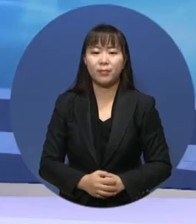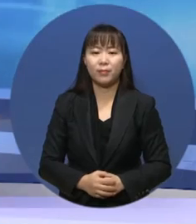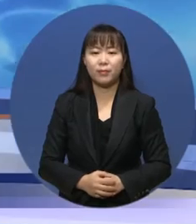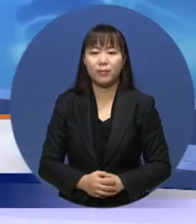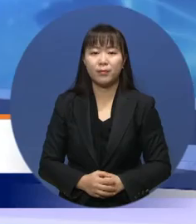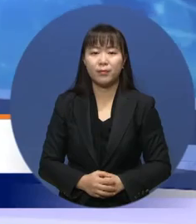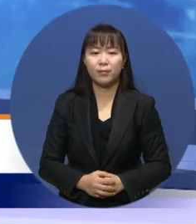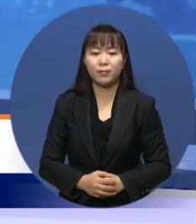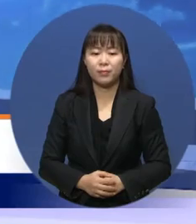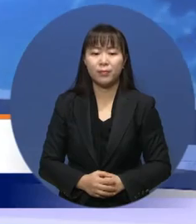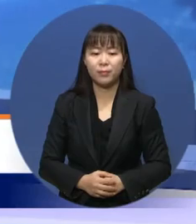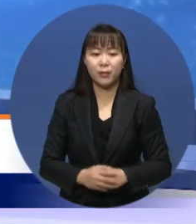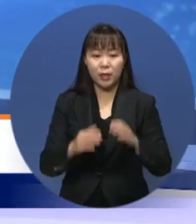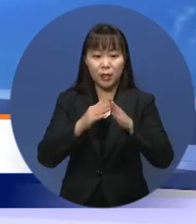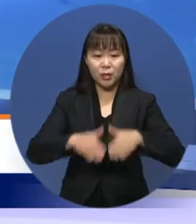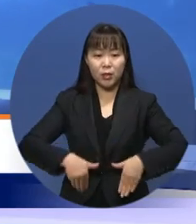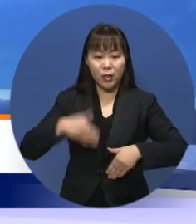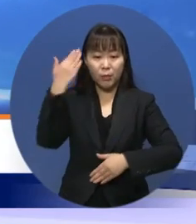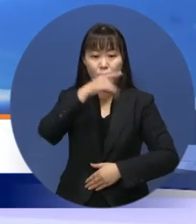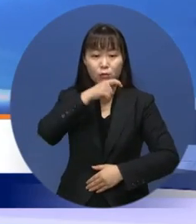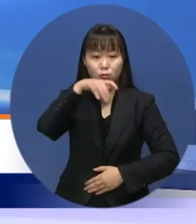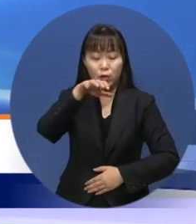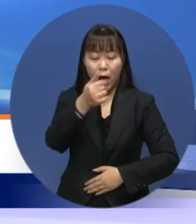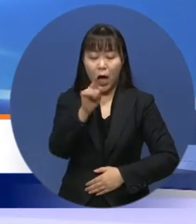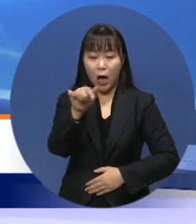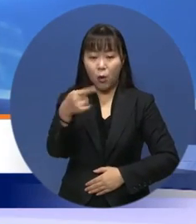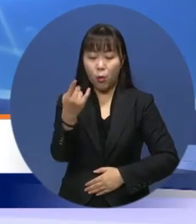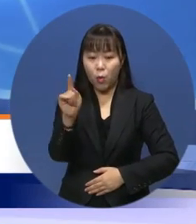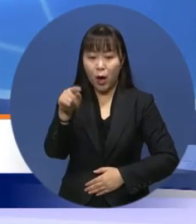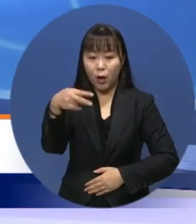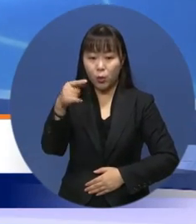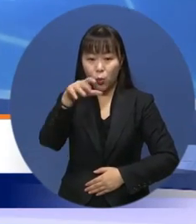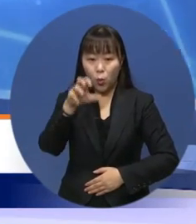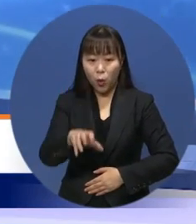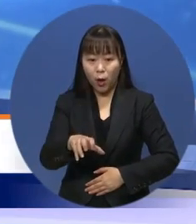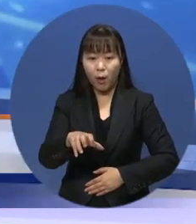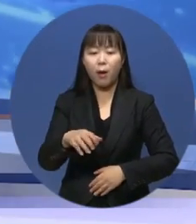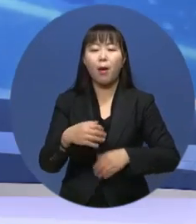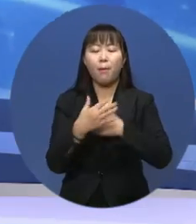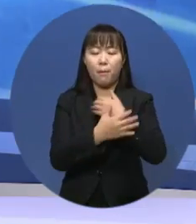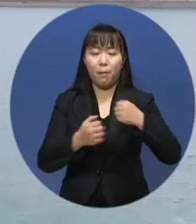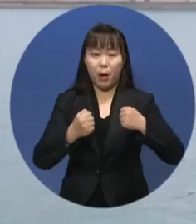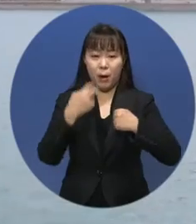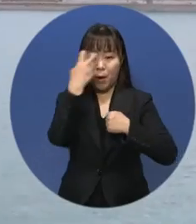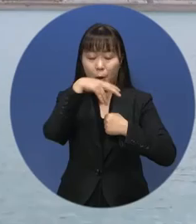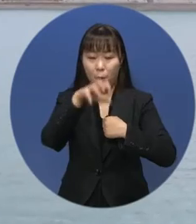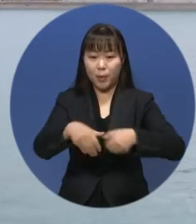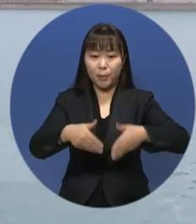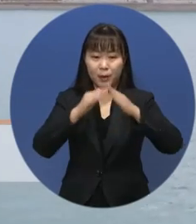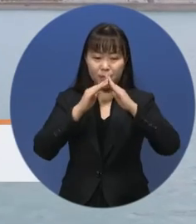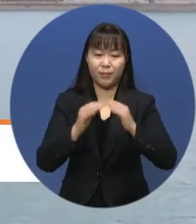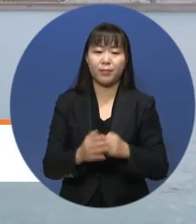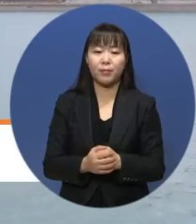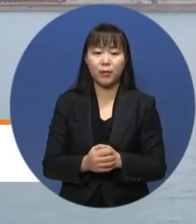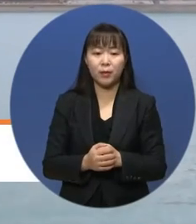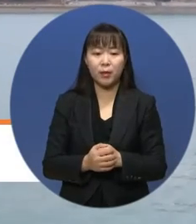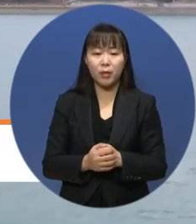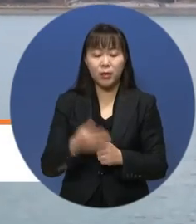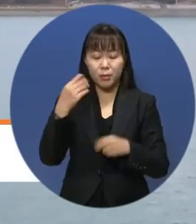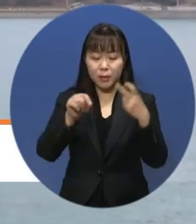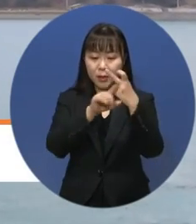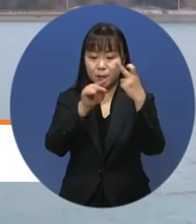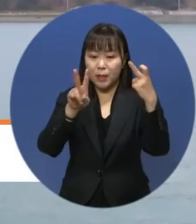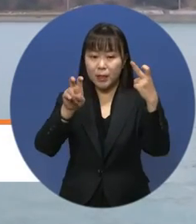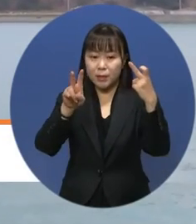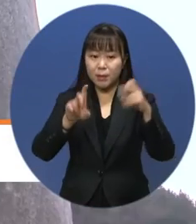전남 여수의 하화도에 보건진료소가 신축됐습니다. 여수 씨는 지난